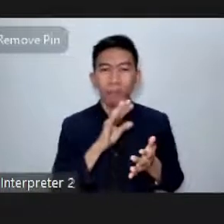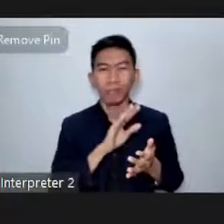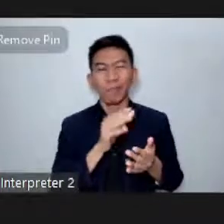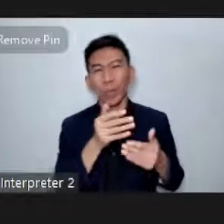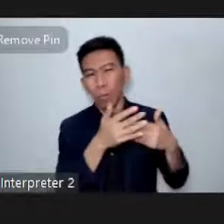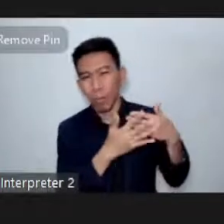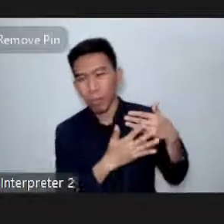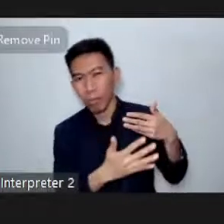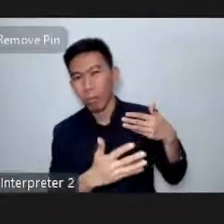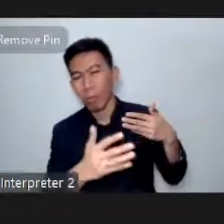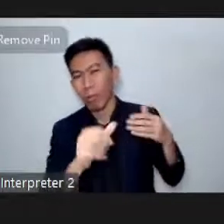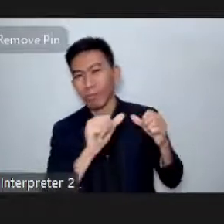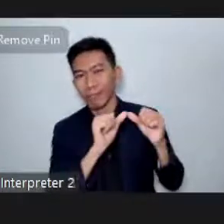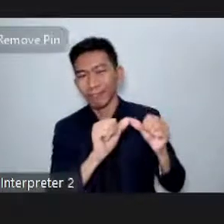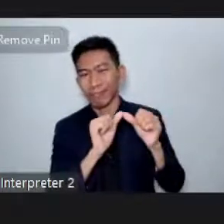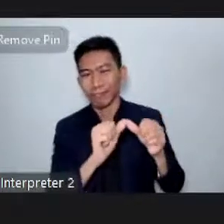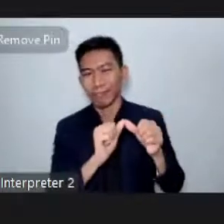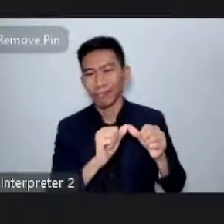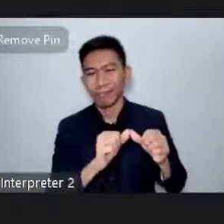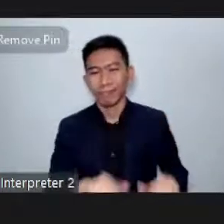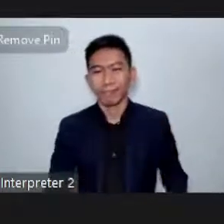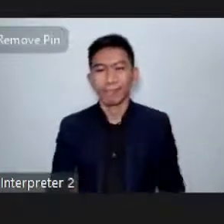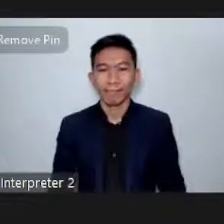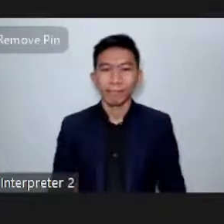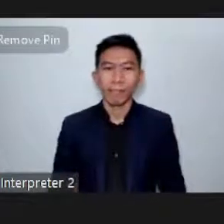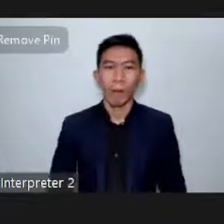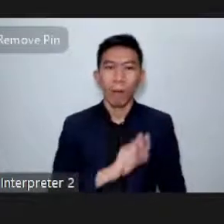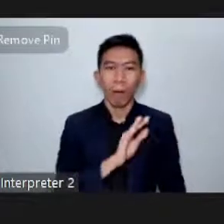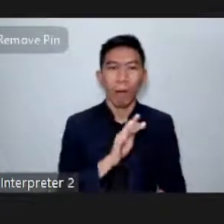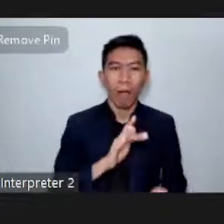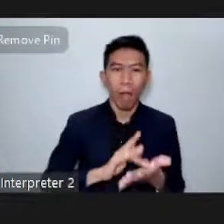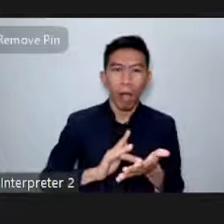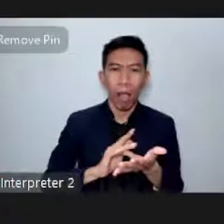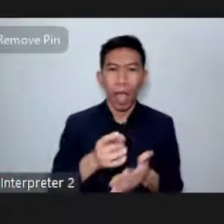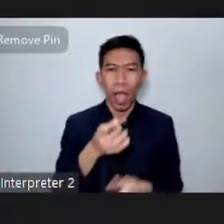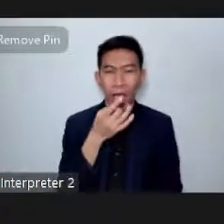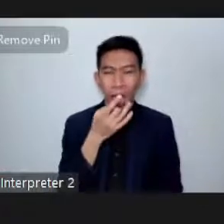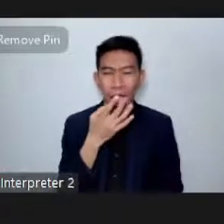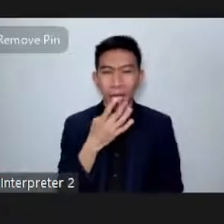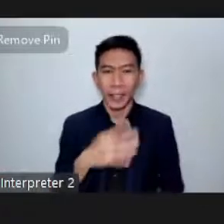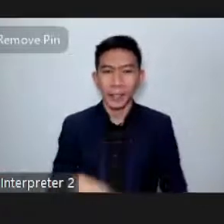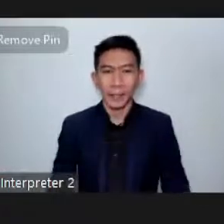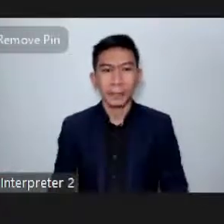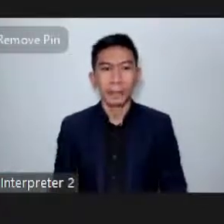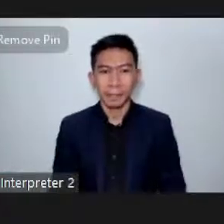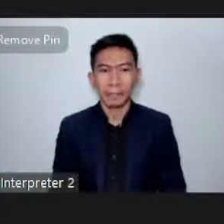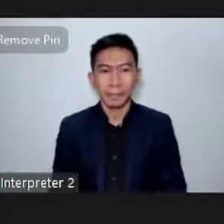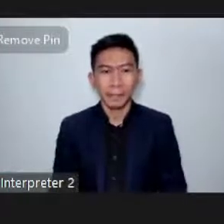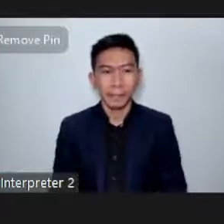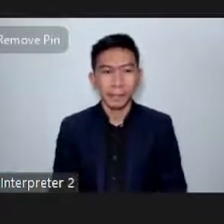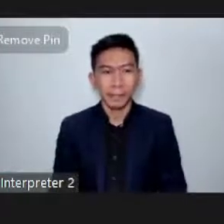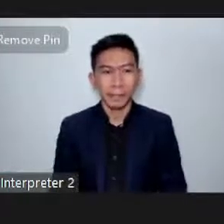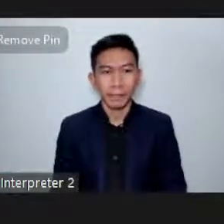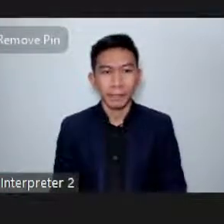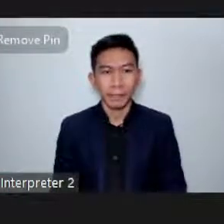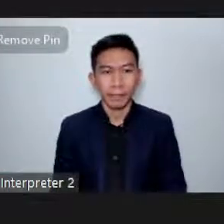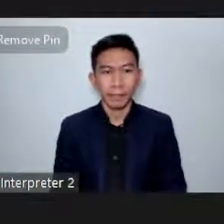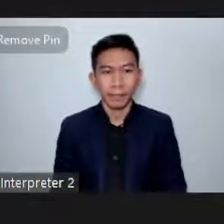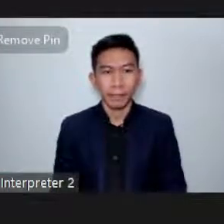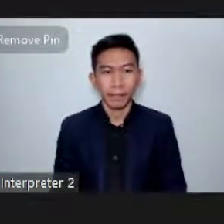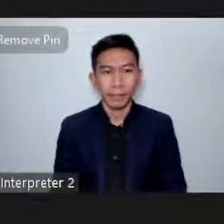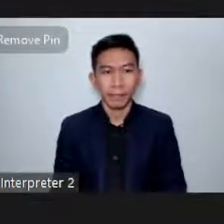yun. Ang gamutan niya na tablet maintenance na kumbaga.